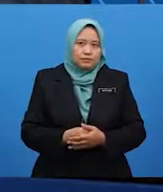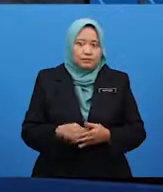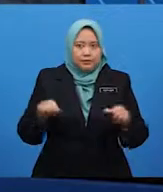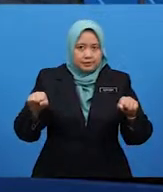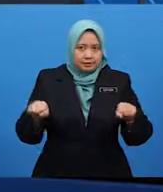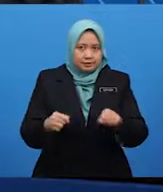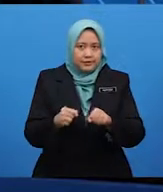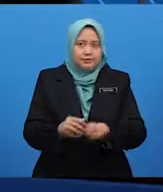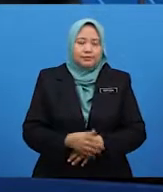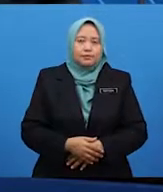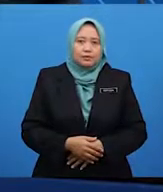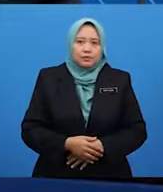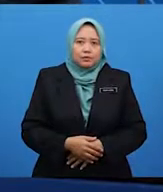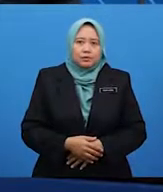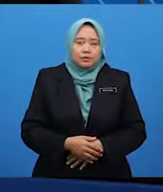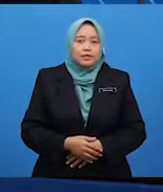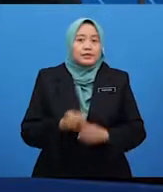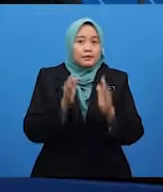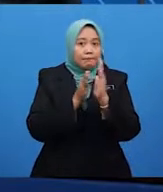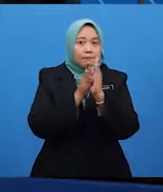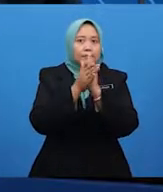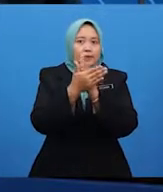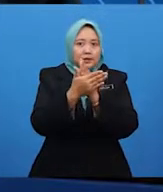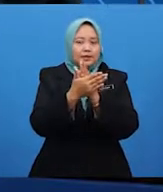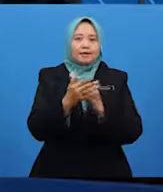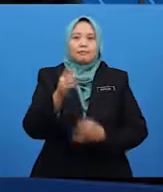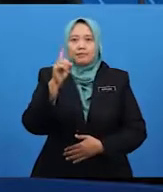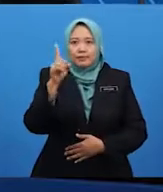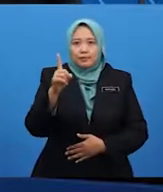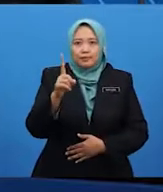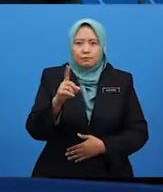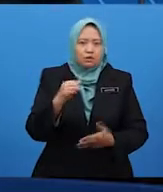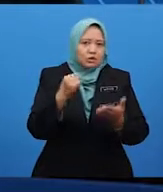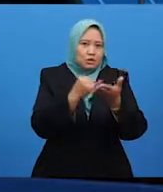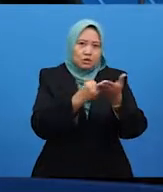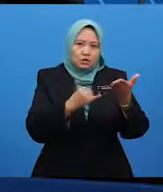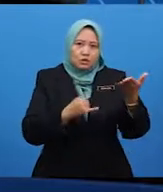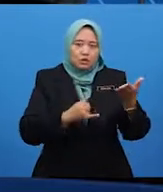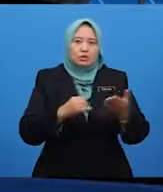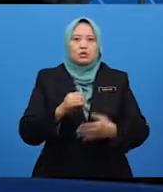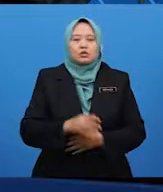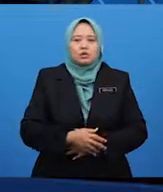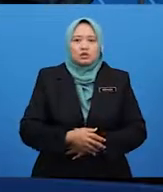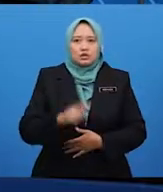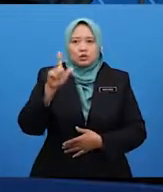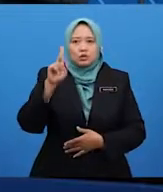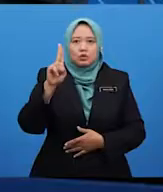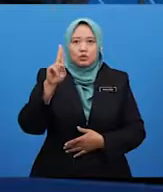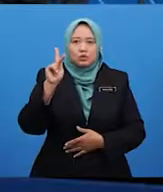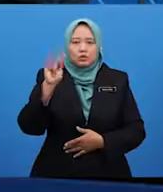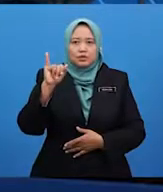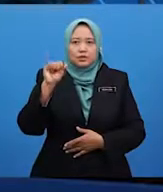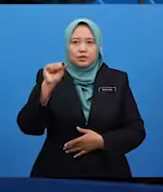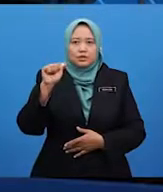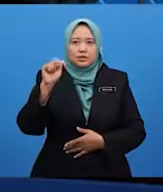pecahan bidang pengkaryaan yang pertama iaitu lukisan. Lukisan pastinya tidak asing buat kita semua. Betul, ya, buat